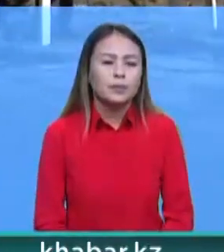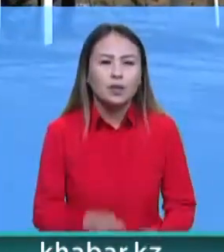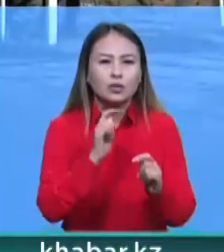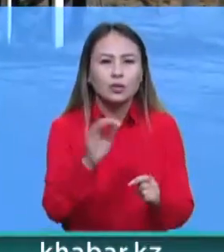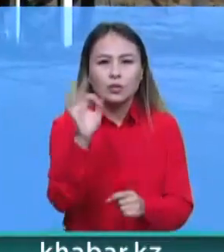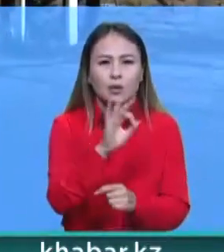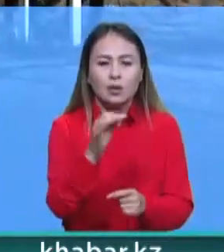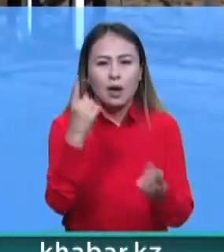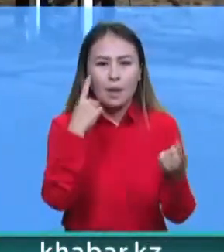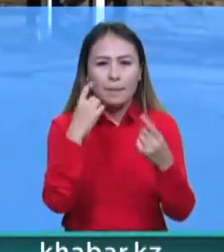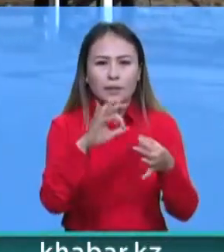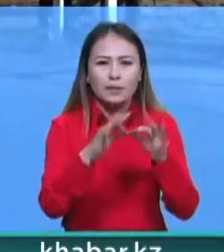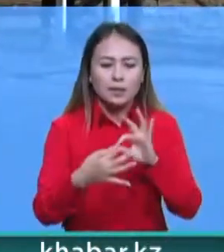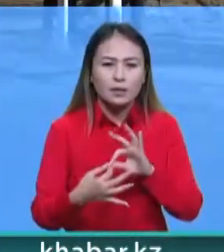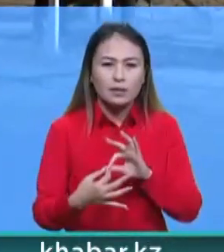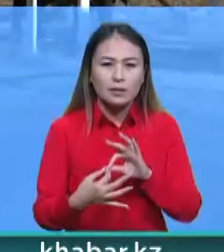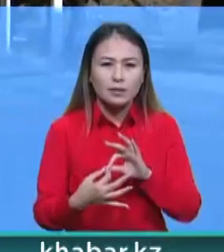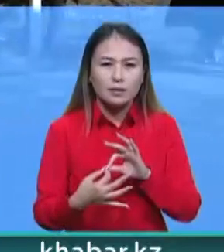бізге толығырақ ақпаратты беретін қазір